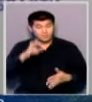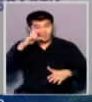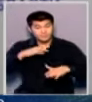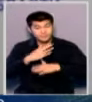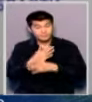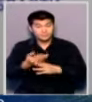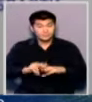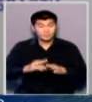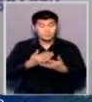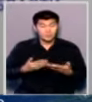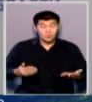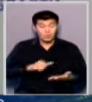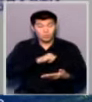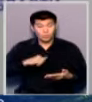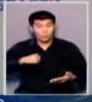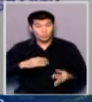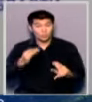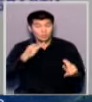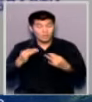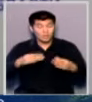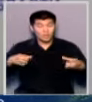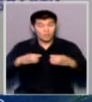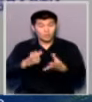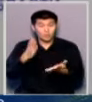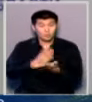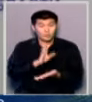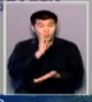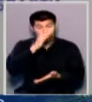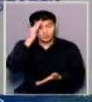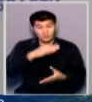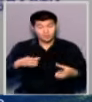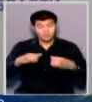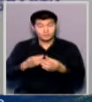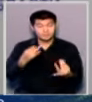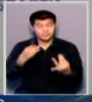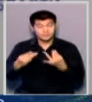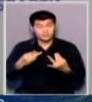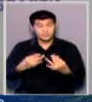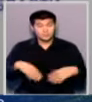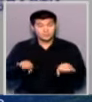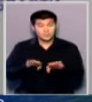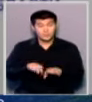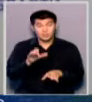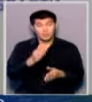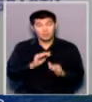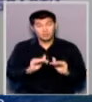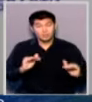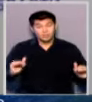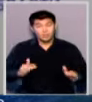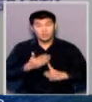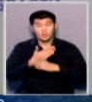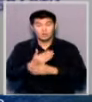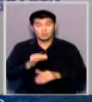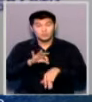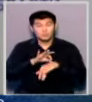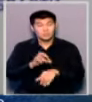бір нәрсе болады, мысалы, оның да өзінің кеңес, попечительский совет дейтін, ата-аналар қамқорлық кеңесіне қарастырылып, осындай категориядағы балдарға көмек көрсету